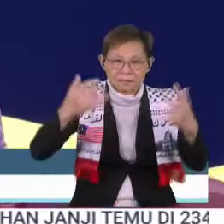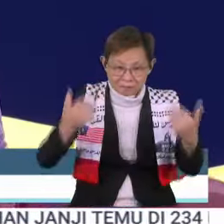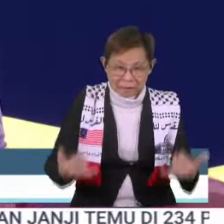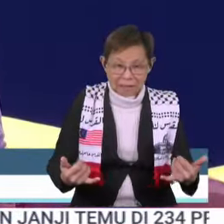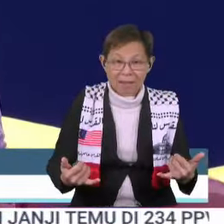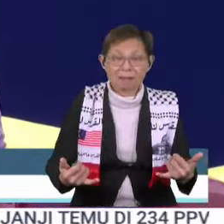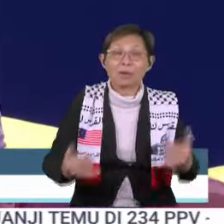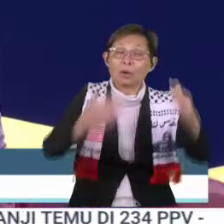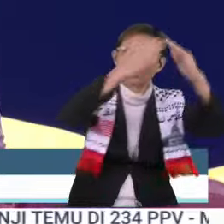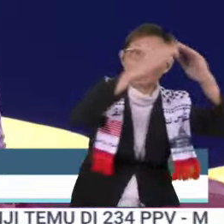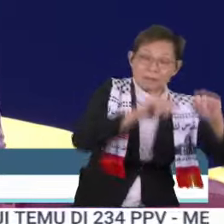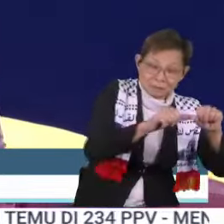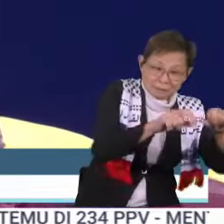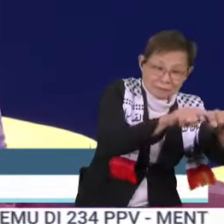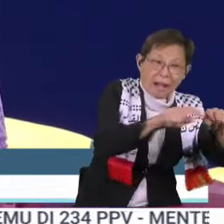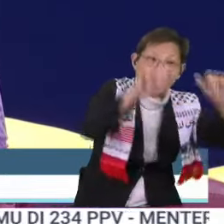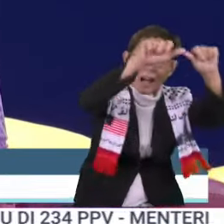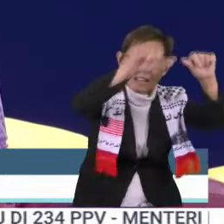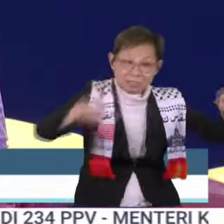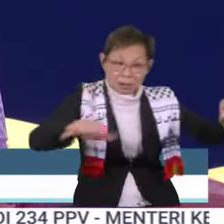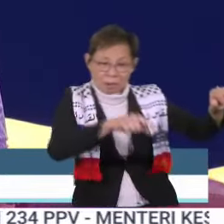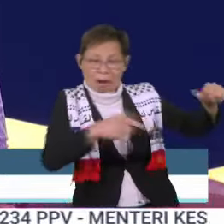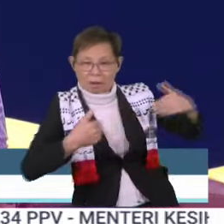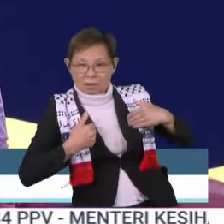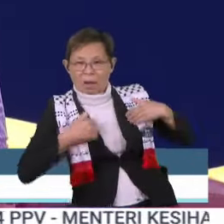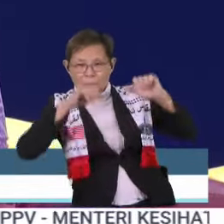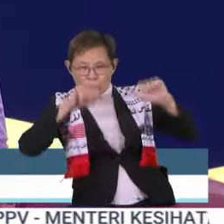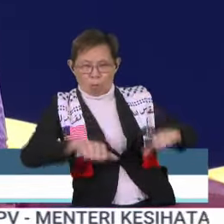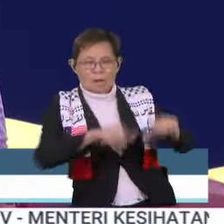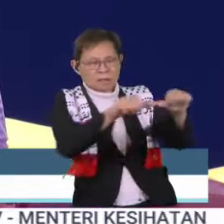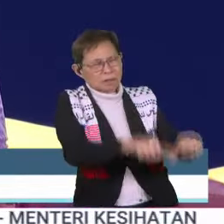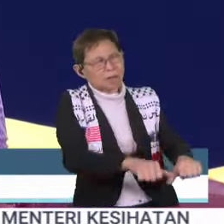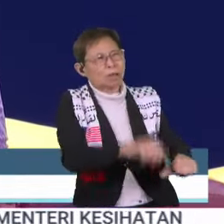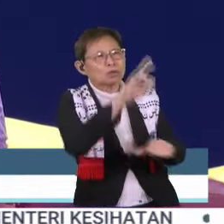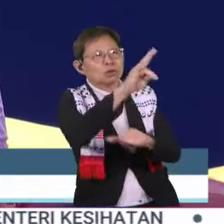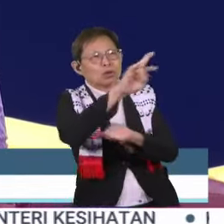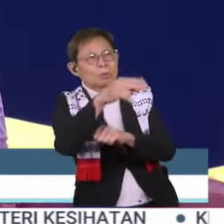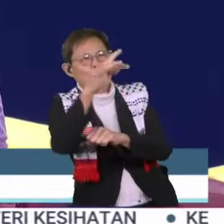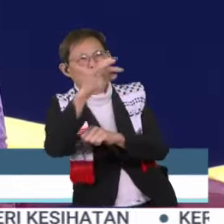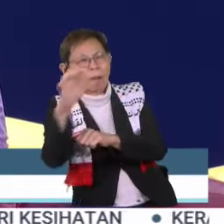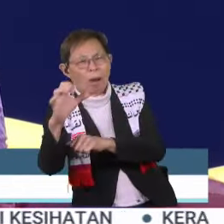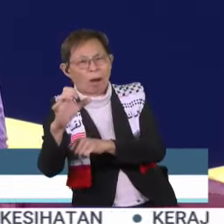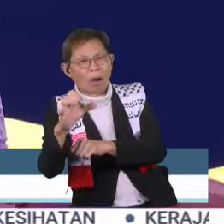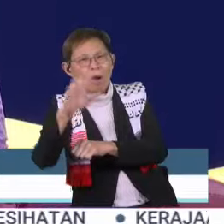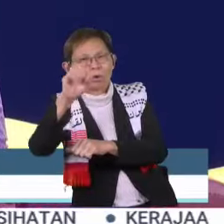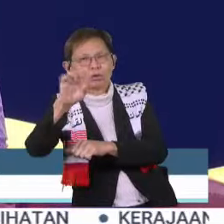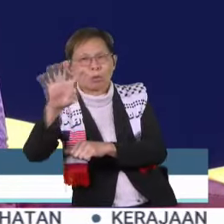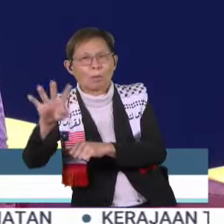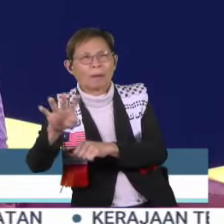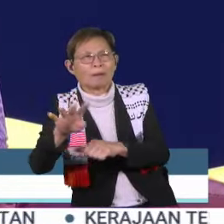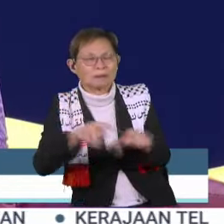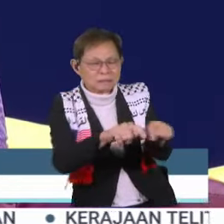Sekarang ini, kediaman yang ada hanya boleh menampung 7,804